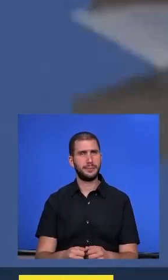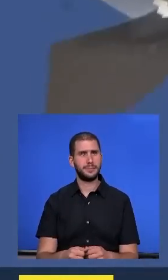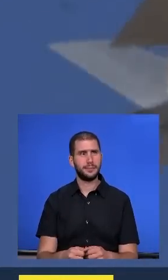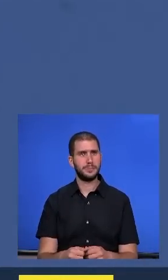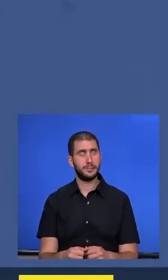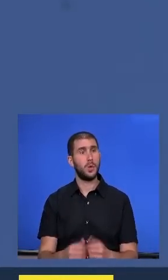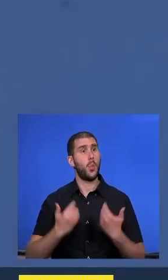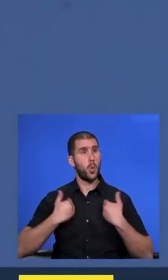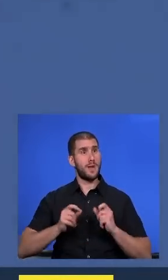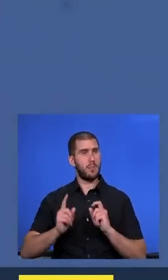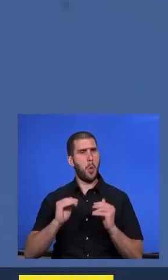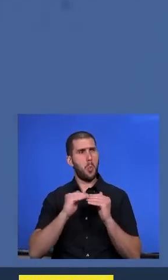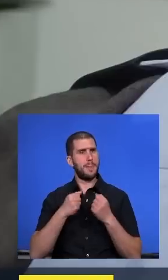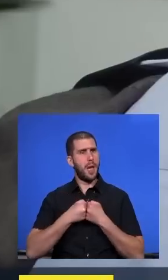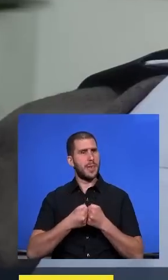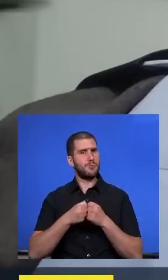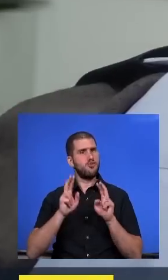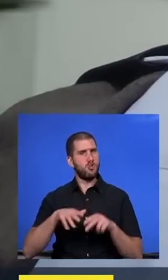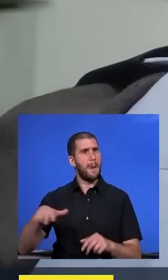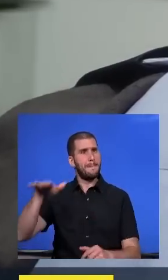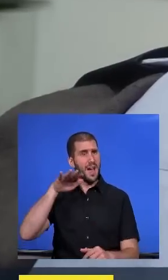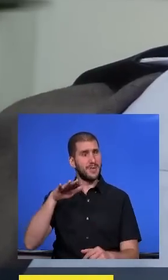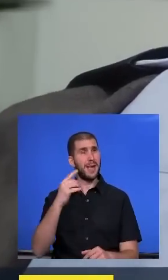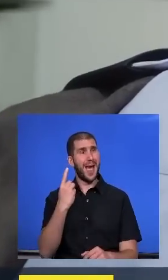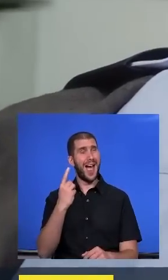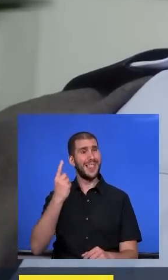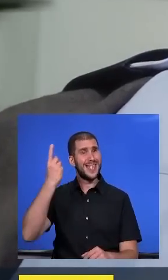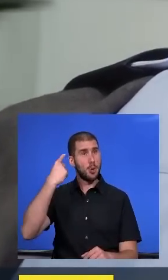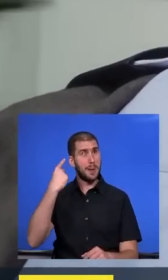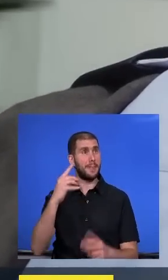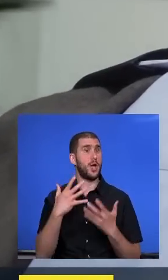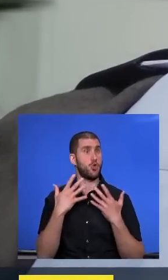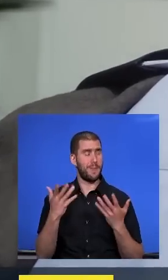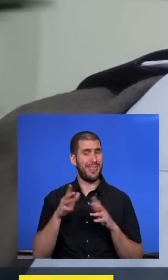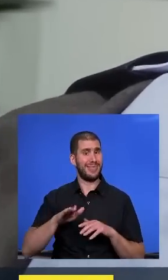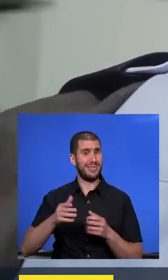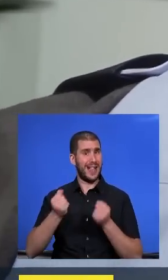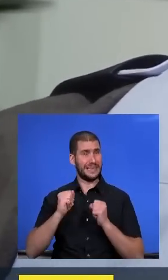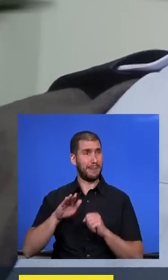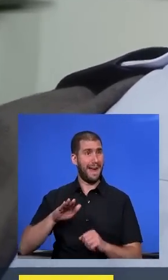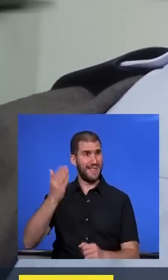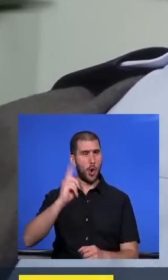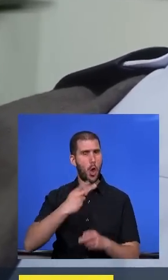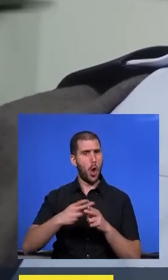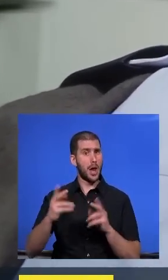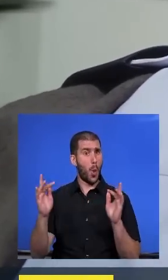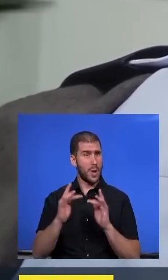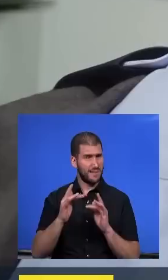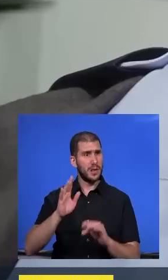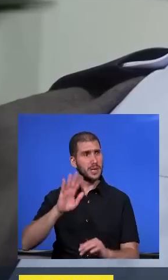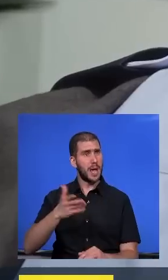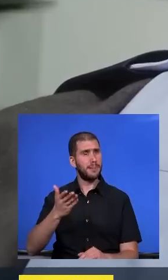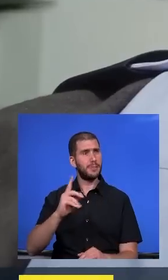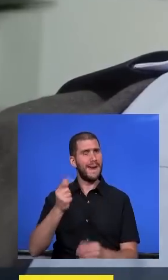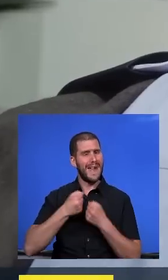גוף האדם לא מותאם לאתגרים שקיימים באוויר, ו... אחד האיומים המרכזיים על טייסים בחיל האוויר זה לאו דווקא האויב, אלא